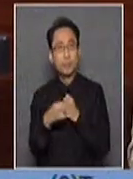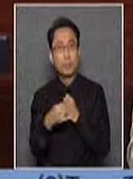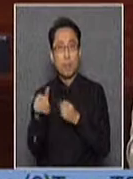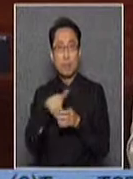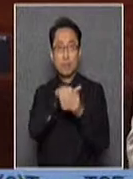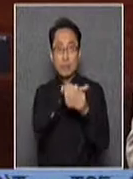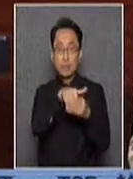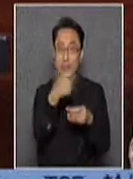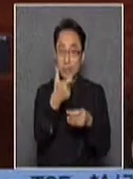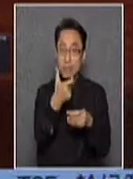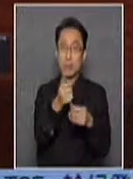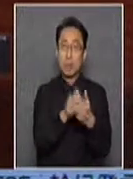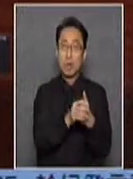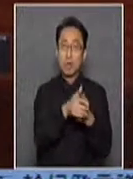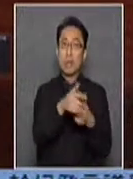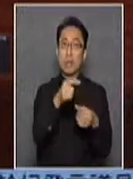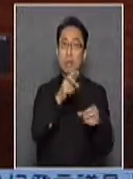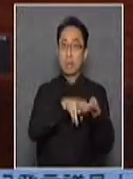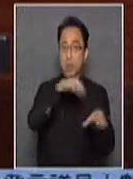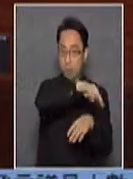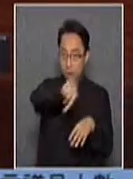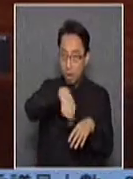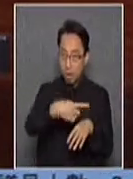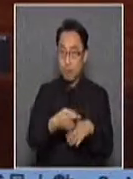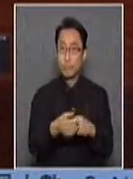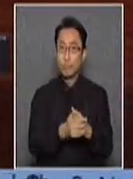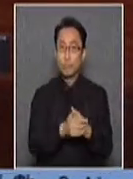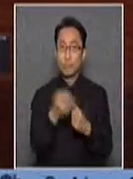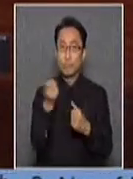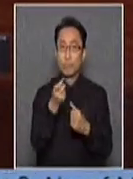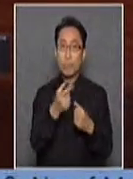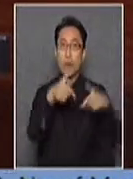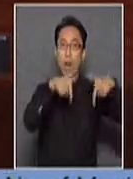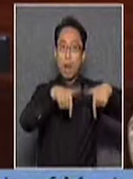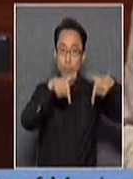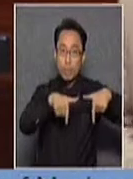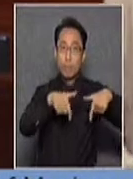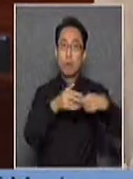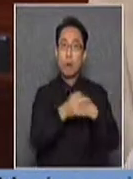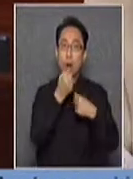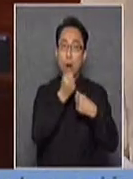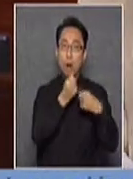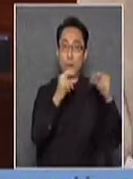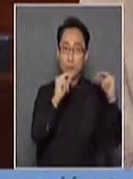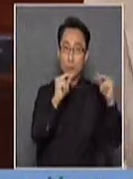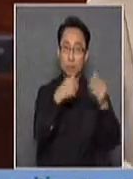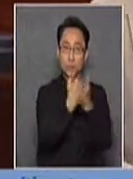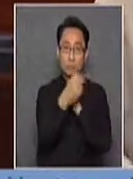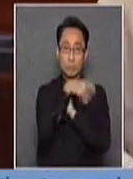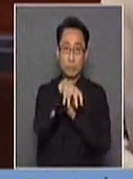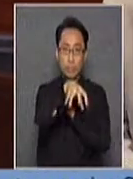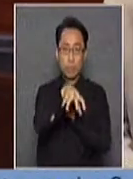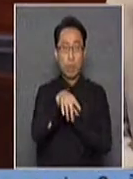包括擴展去堅尼地城、擴展去呢個嘅即係南區呢個嘅香港仔其他地區咧，佢就話：